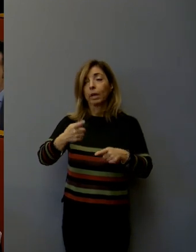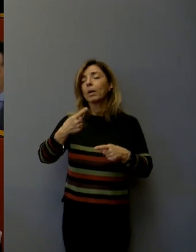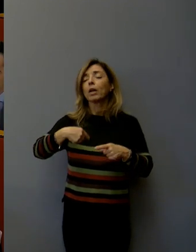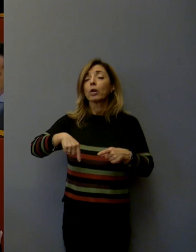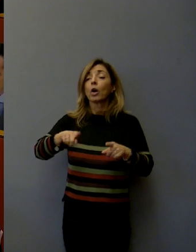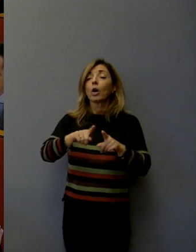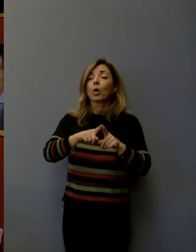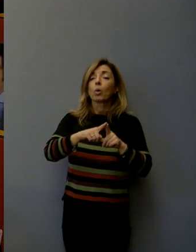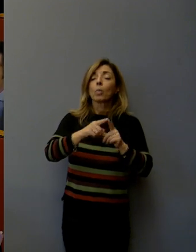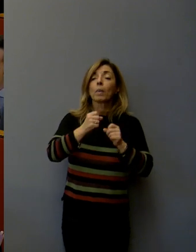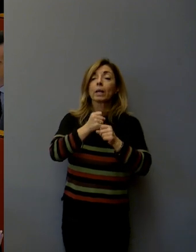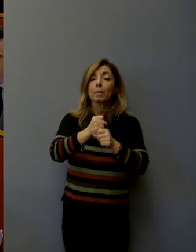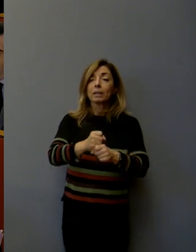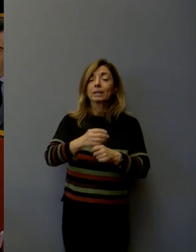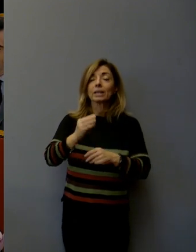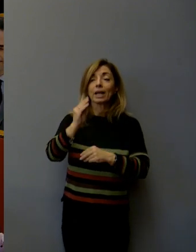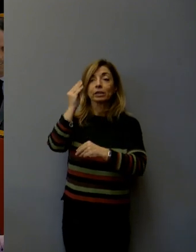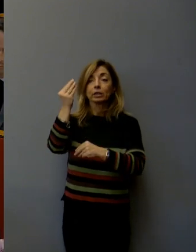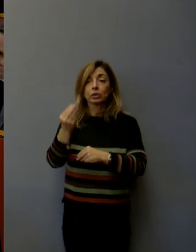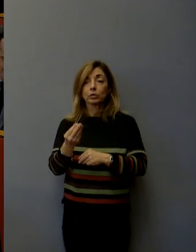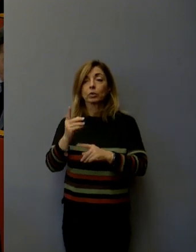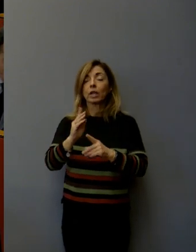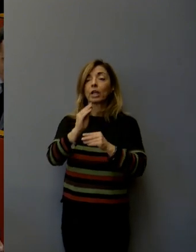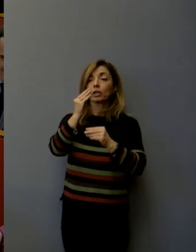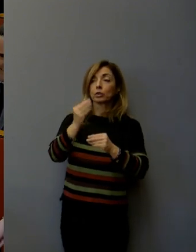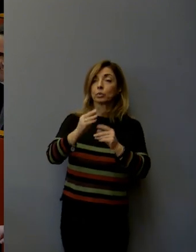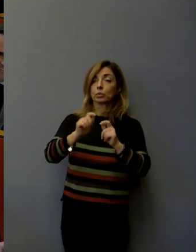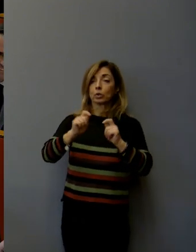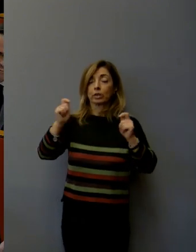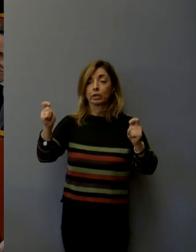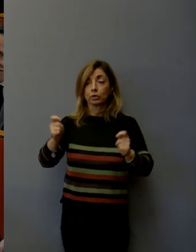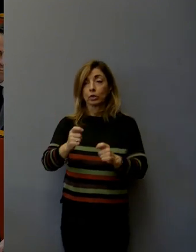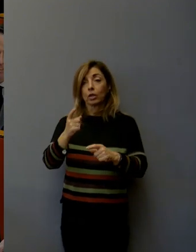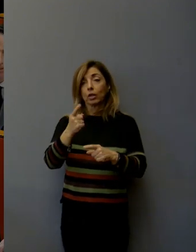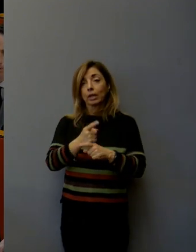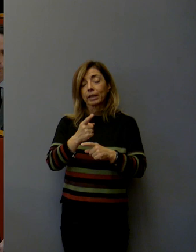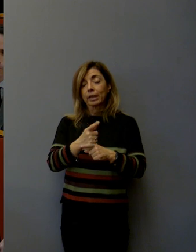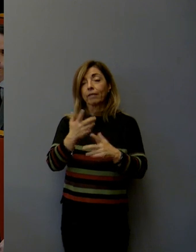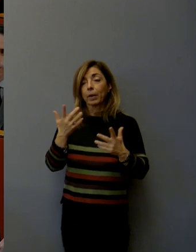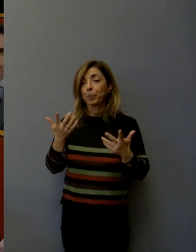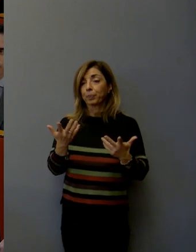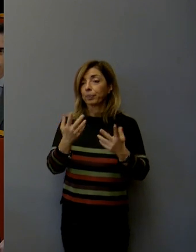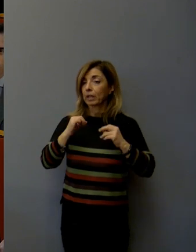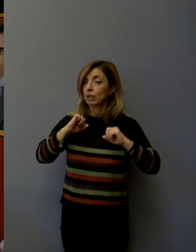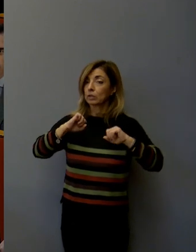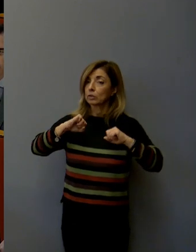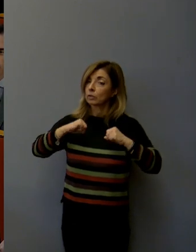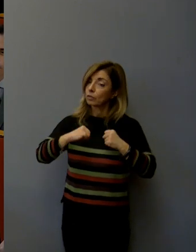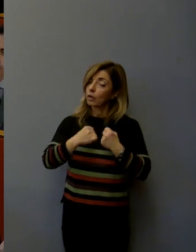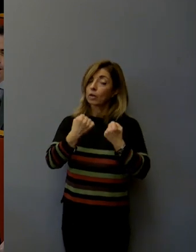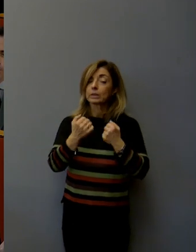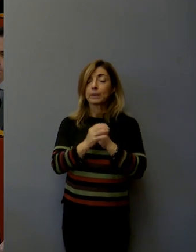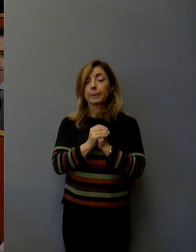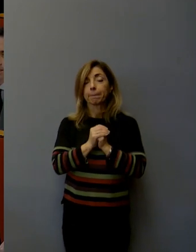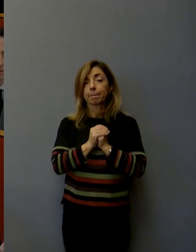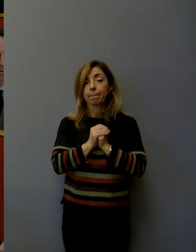rappresentanti istituzionali e le istituzioni Generali si devono in qualche maniera sforzare e